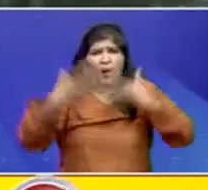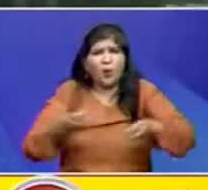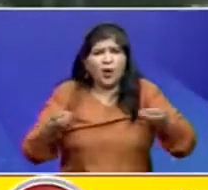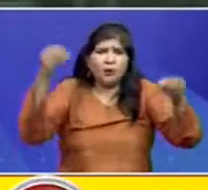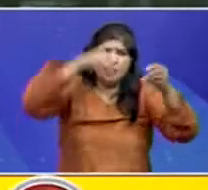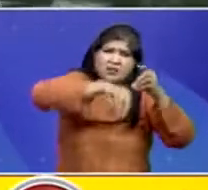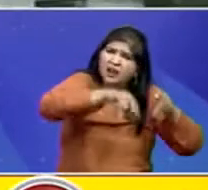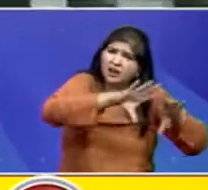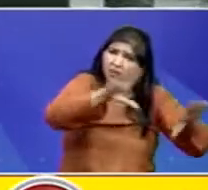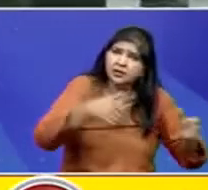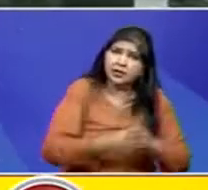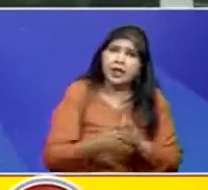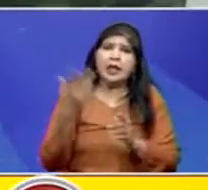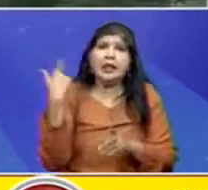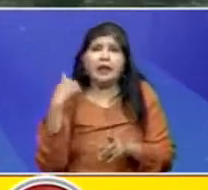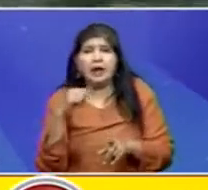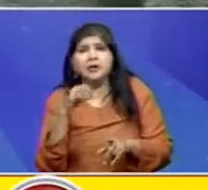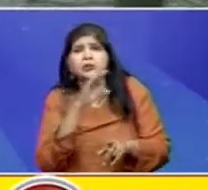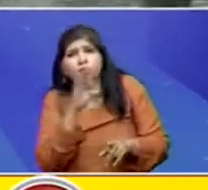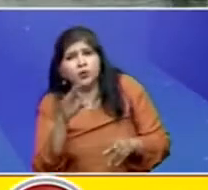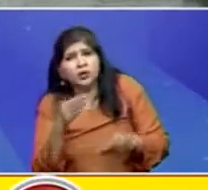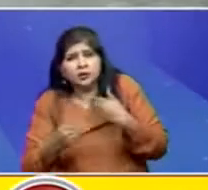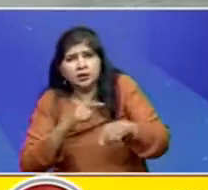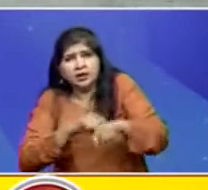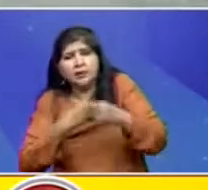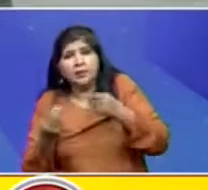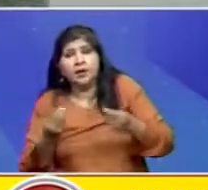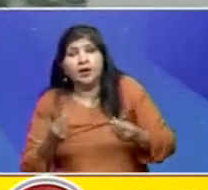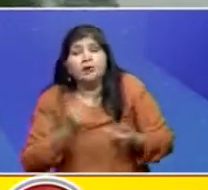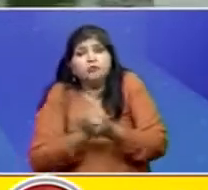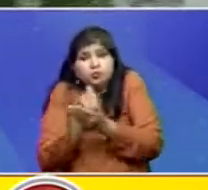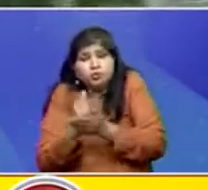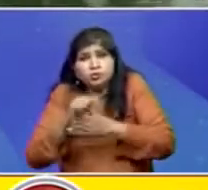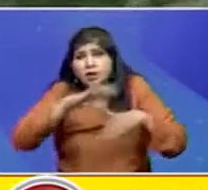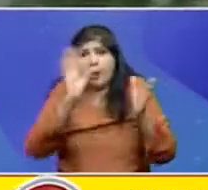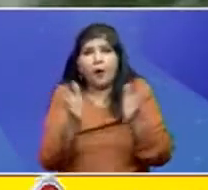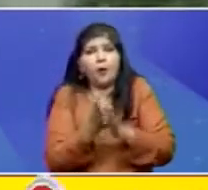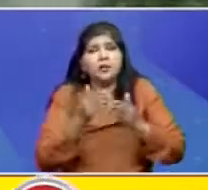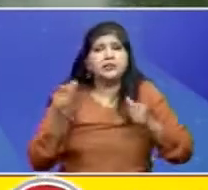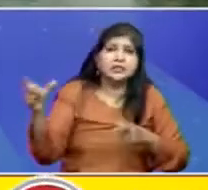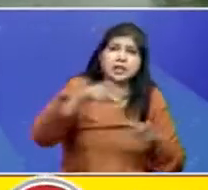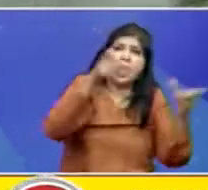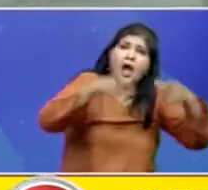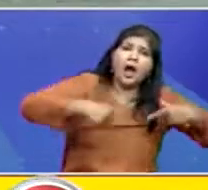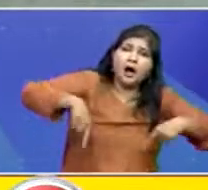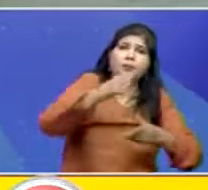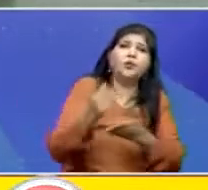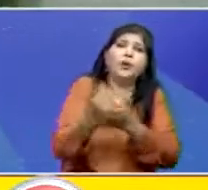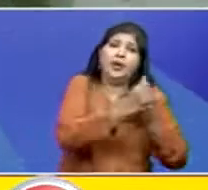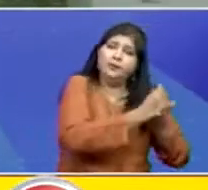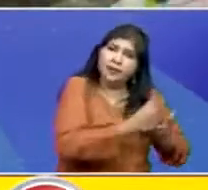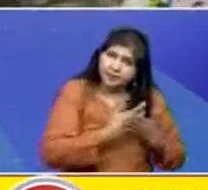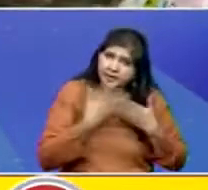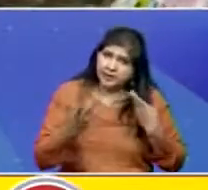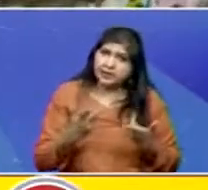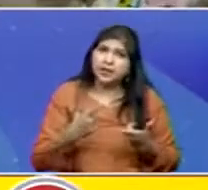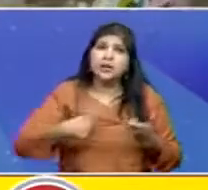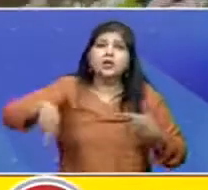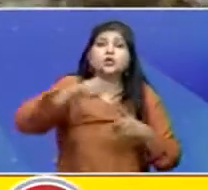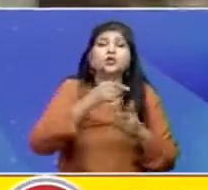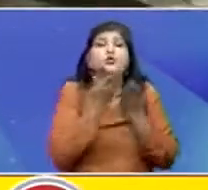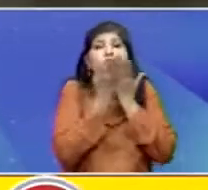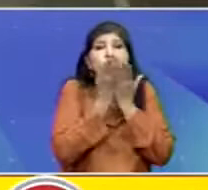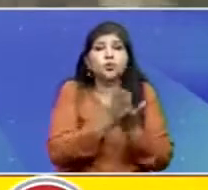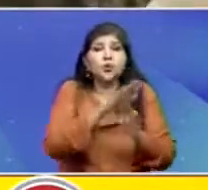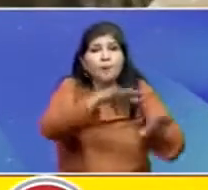भरा हुआ था पिछले कुछ हपतों में बहुत महनत करके स्थानिये लोगों की मदद से स्थानिय स्कूली